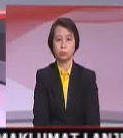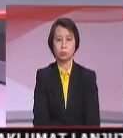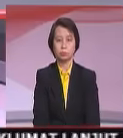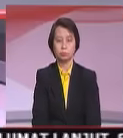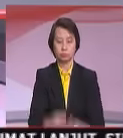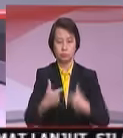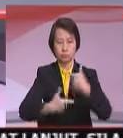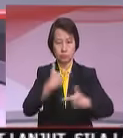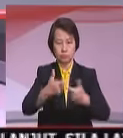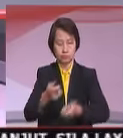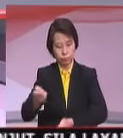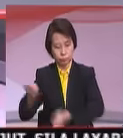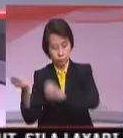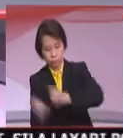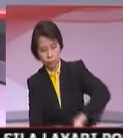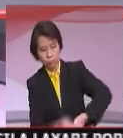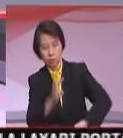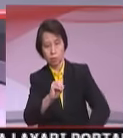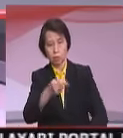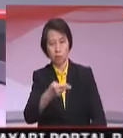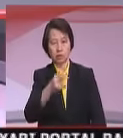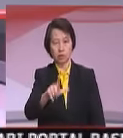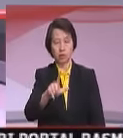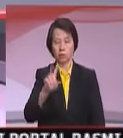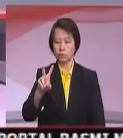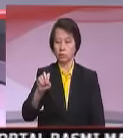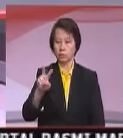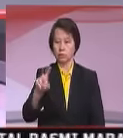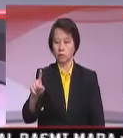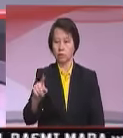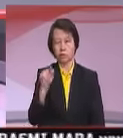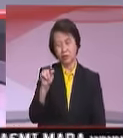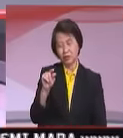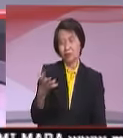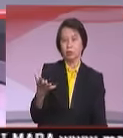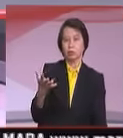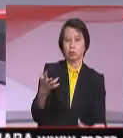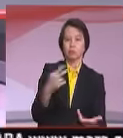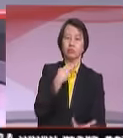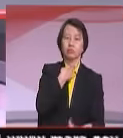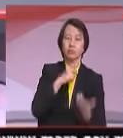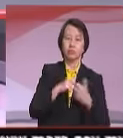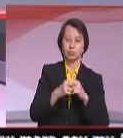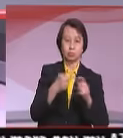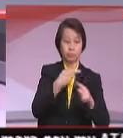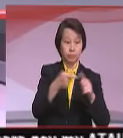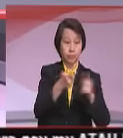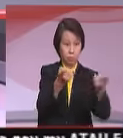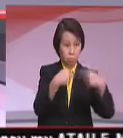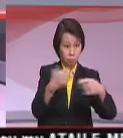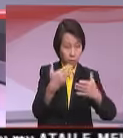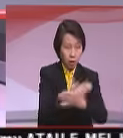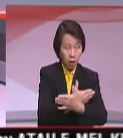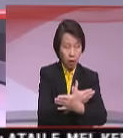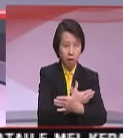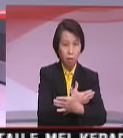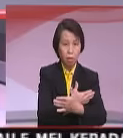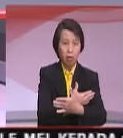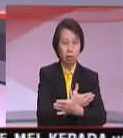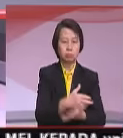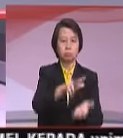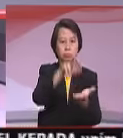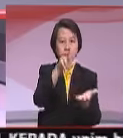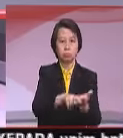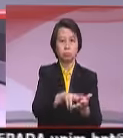Kerancakan Liga Hoki Malaysia MHL 2021 tampak sedikit terjejas apabila pendatang baharu pasukan Hokademi